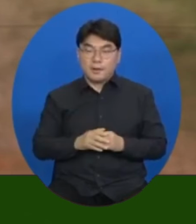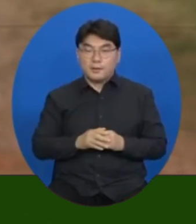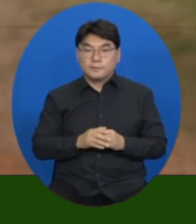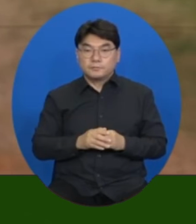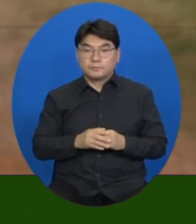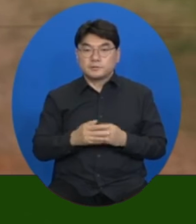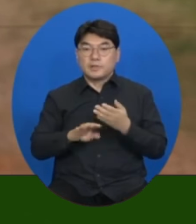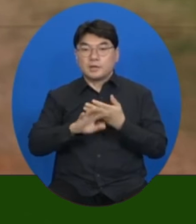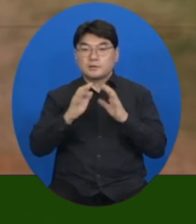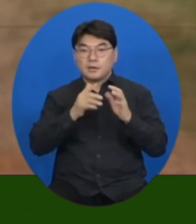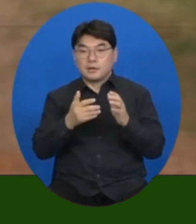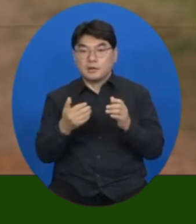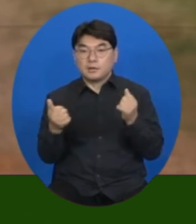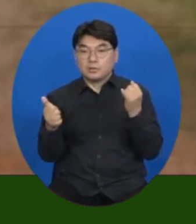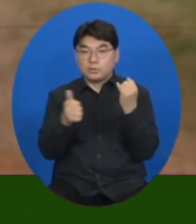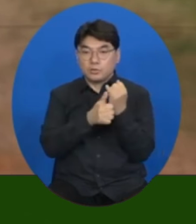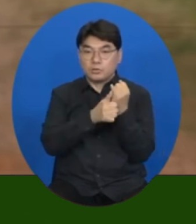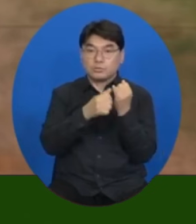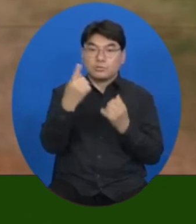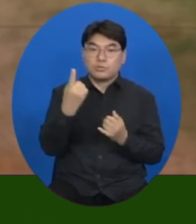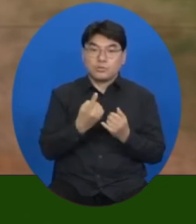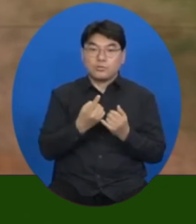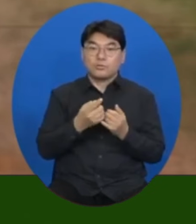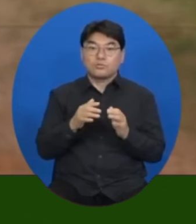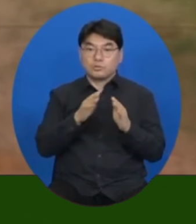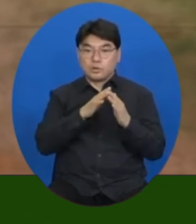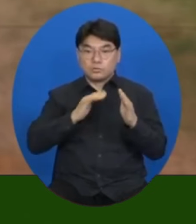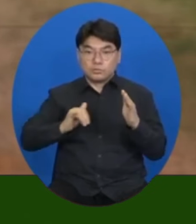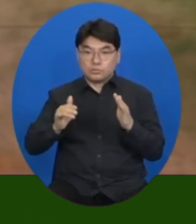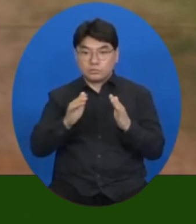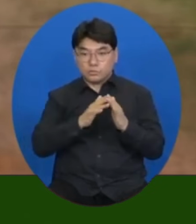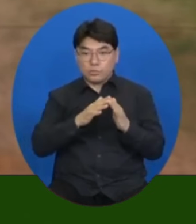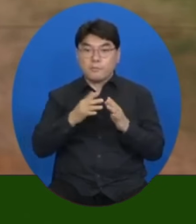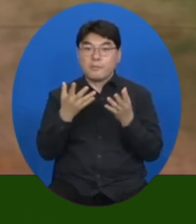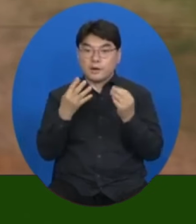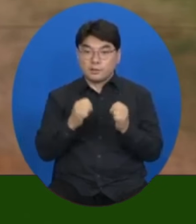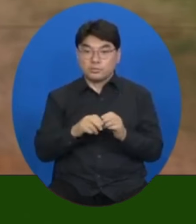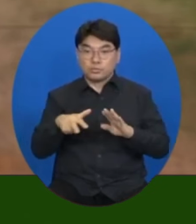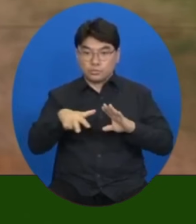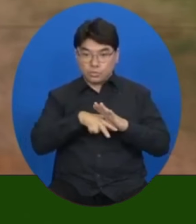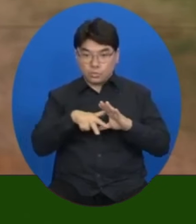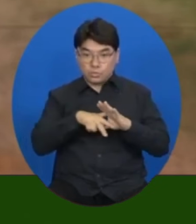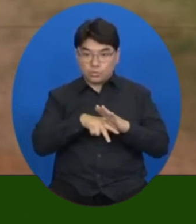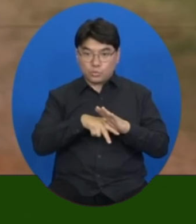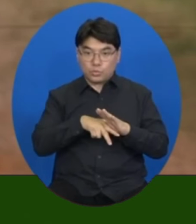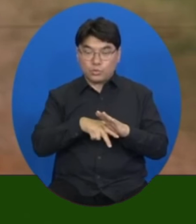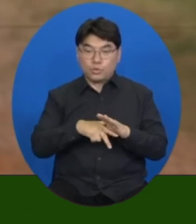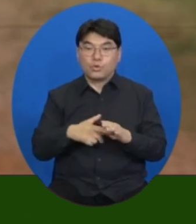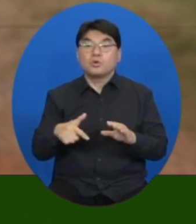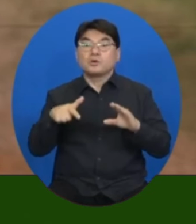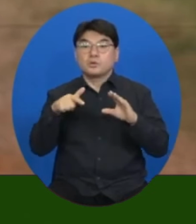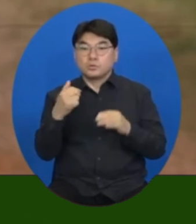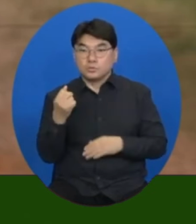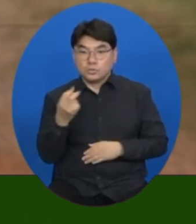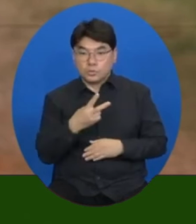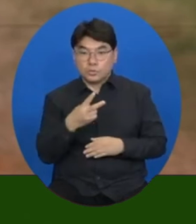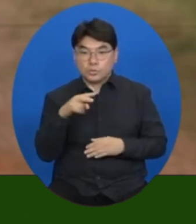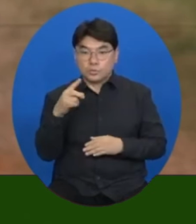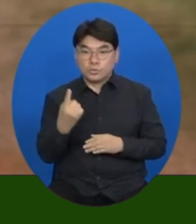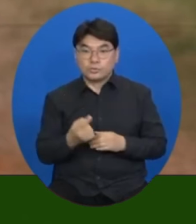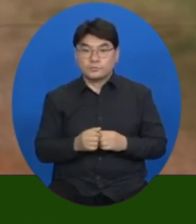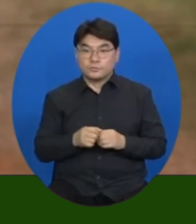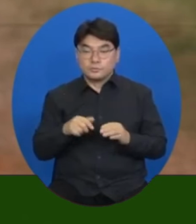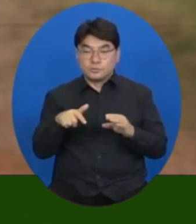상당히 많이 살고 있습니다 종교 역시도 세계적으로 보면 기독교만이 아니라 불교 유교